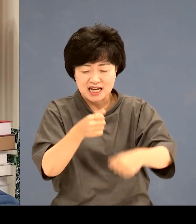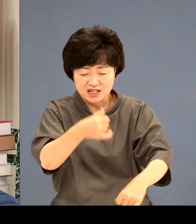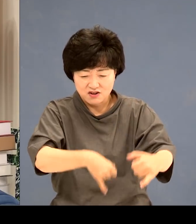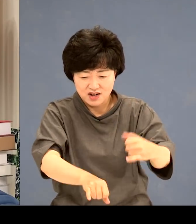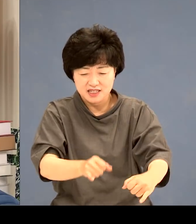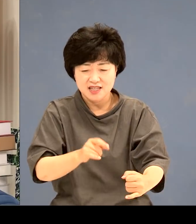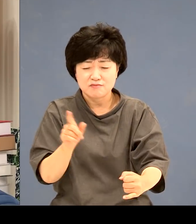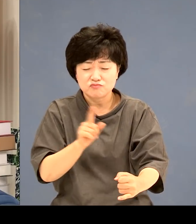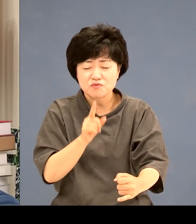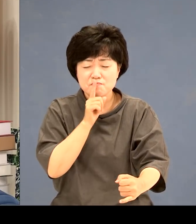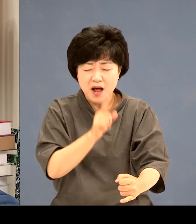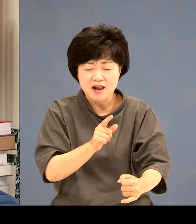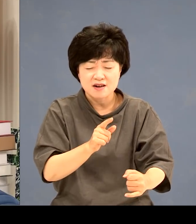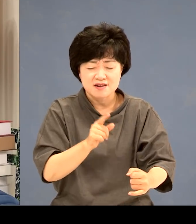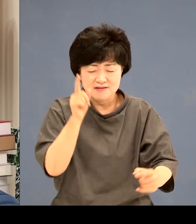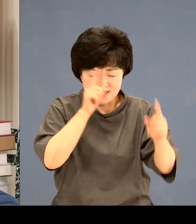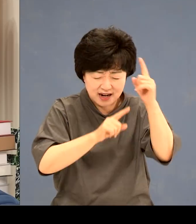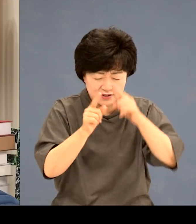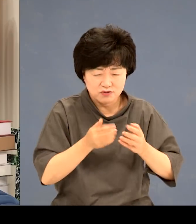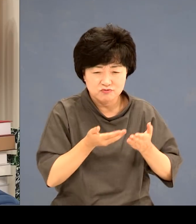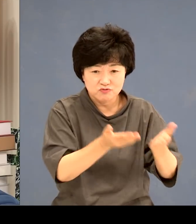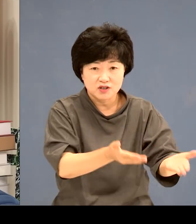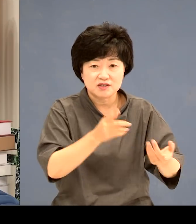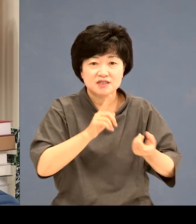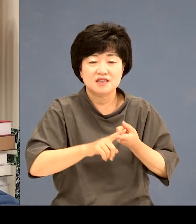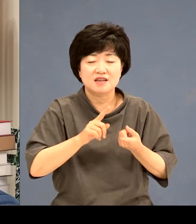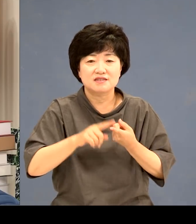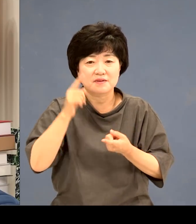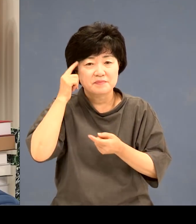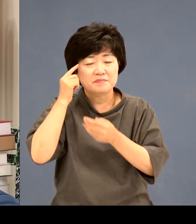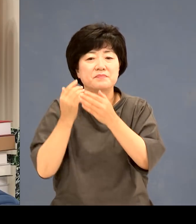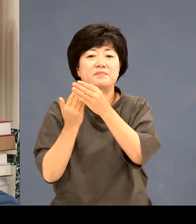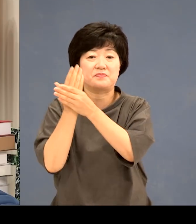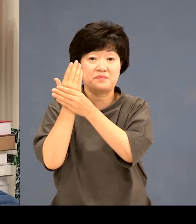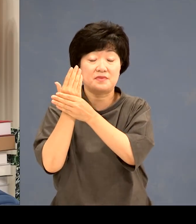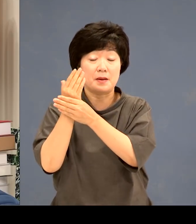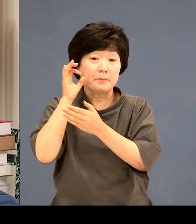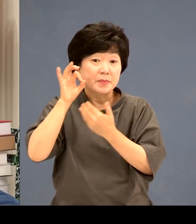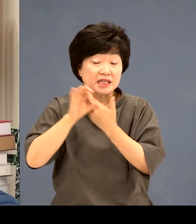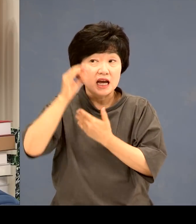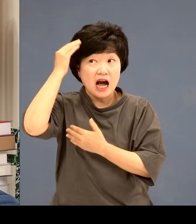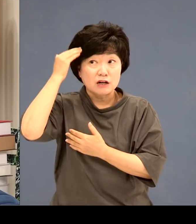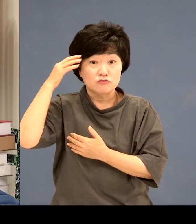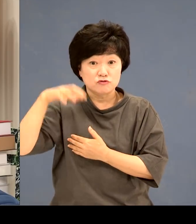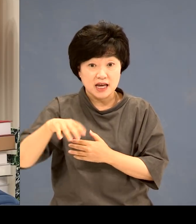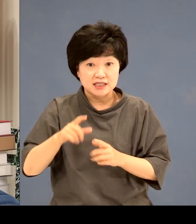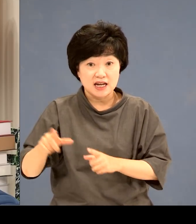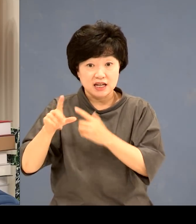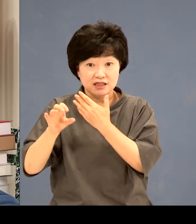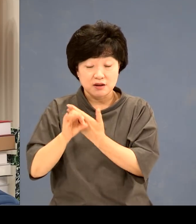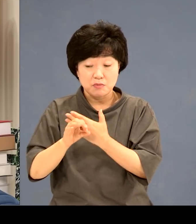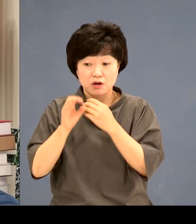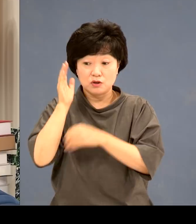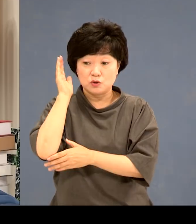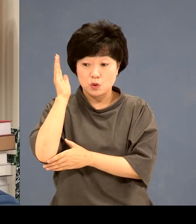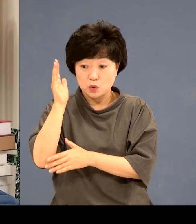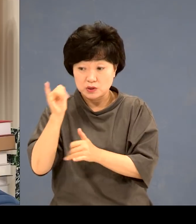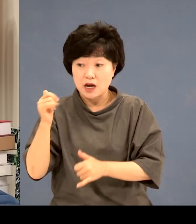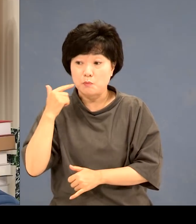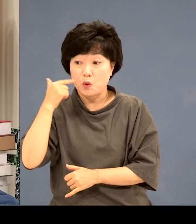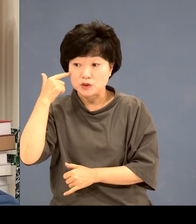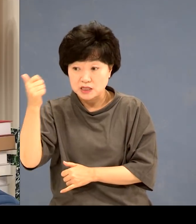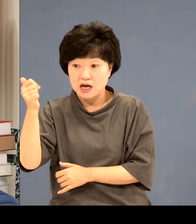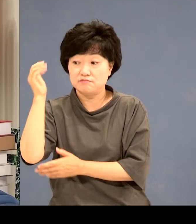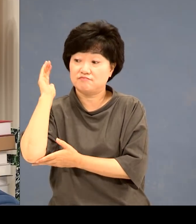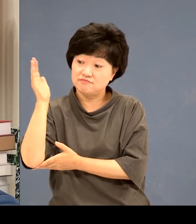저희 아내에게 어떤 말과 행동을 했고 제가 저희 아이들에게 아이들에게. 어떤 말과 행동을 했는지